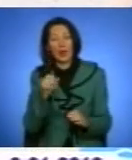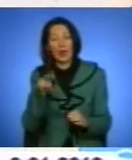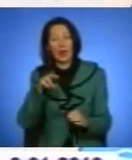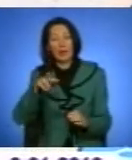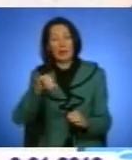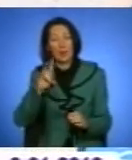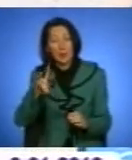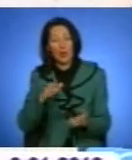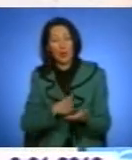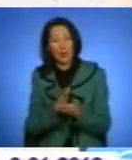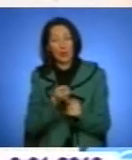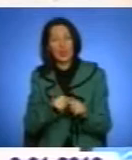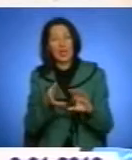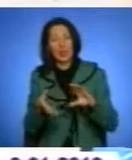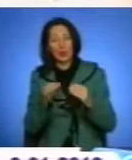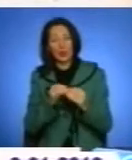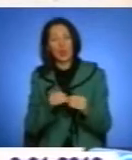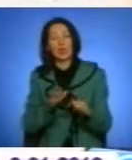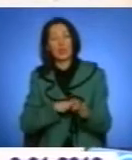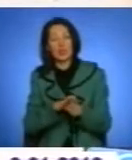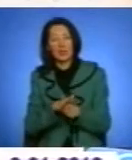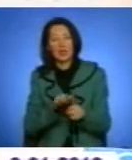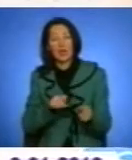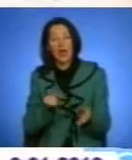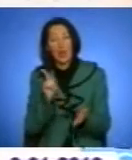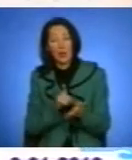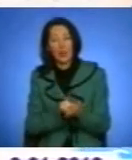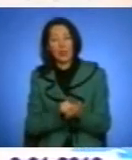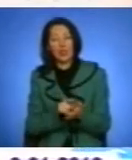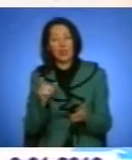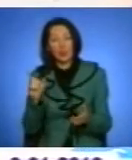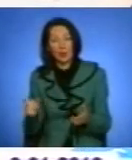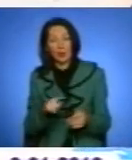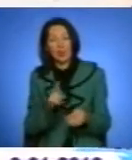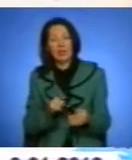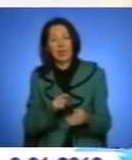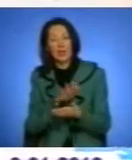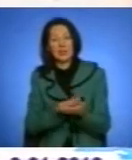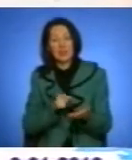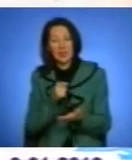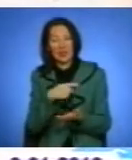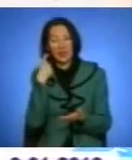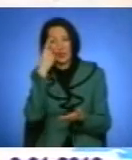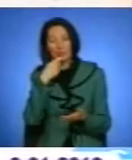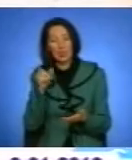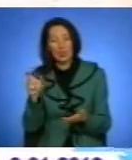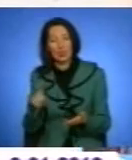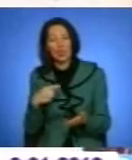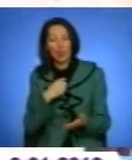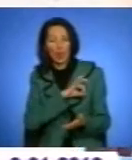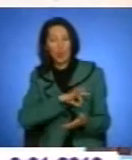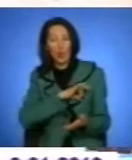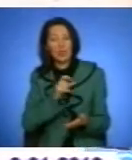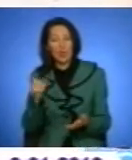результат здійснення владних повноважень суб'єктом надання адмінпослуг за заявою фізичної або юридичної особи, спрямованої на